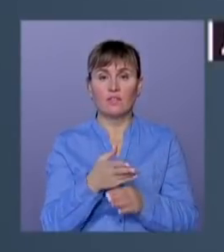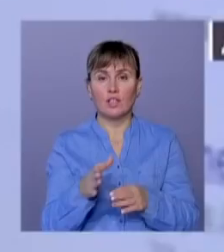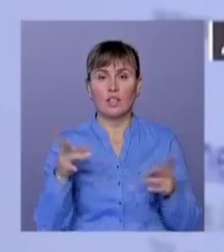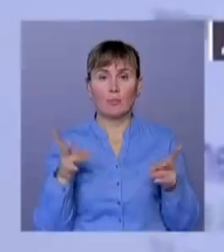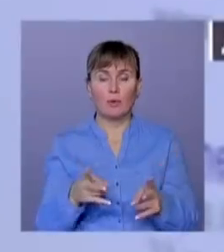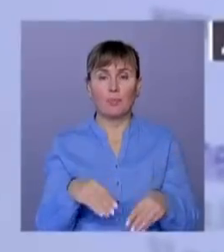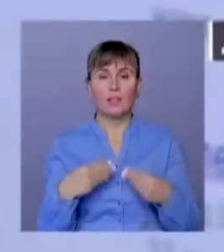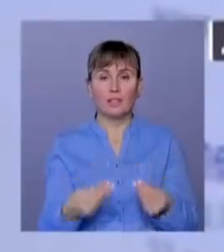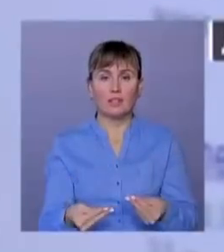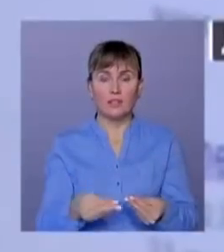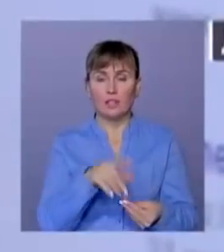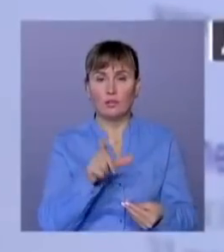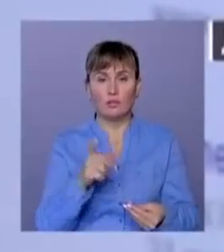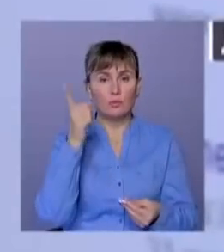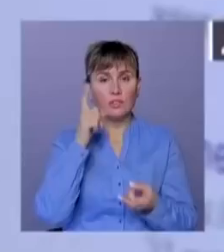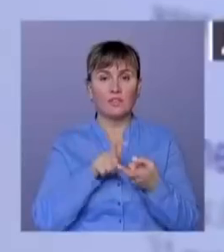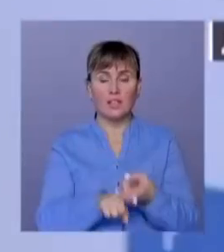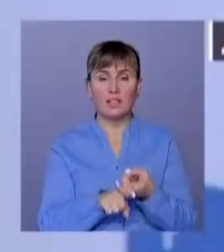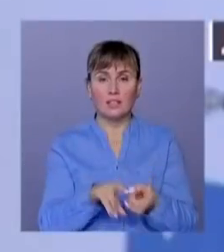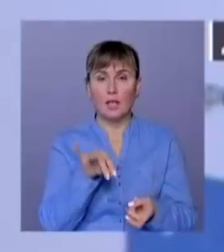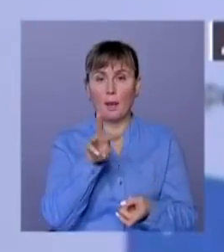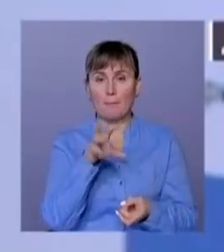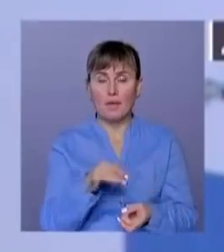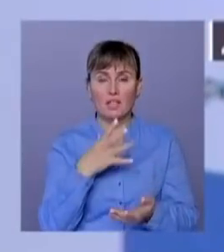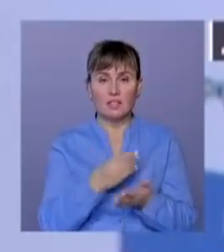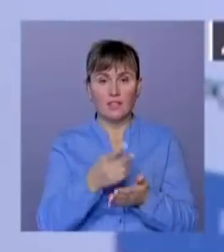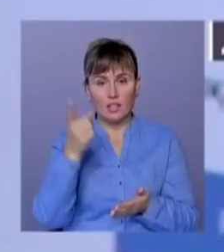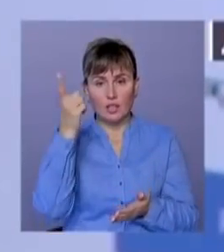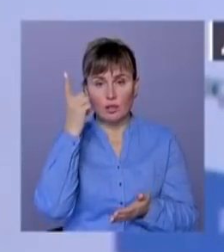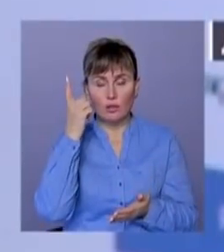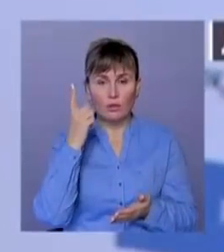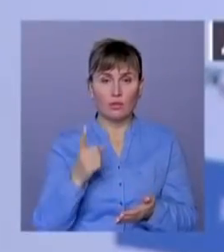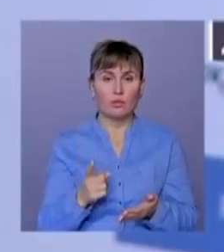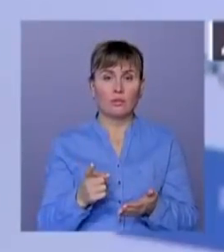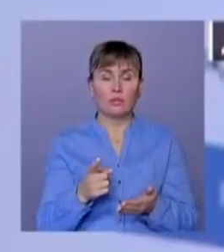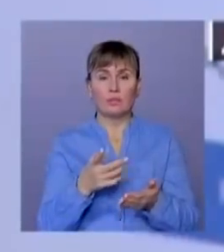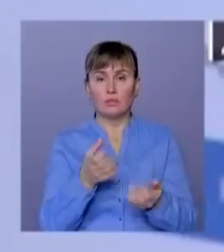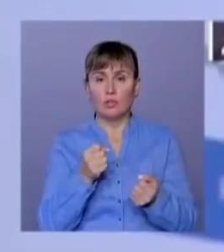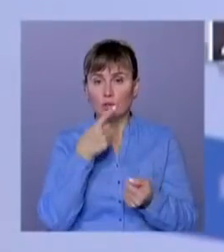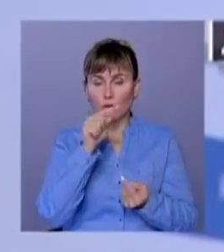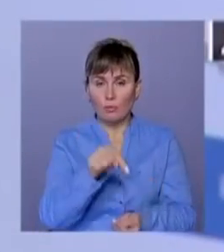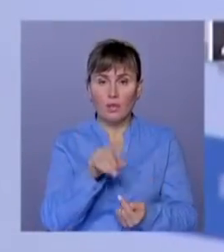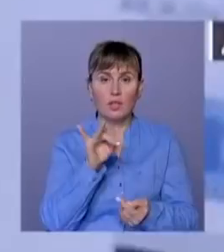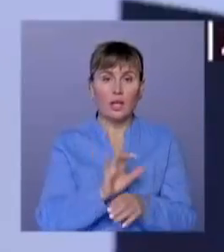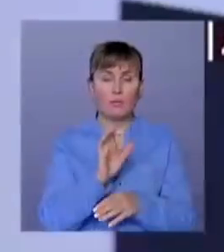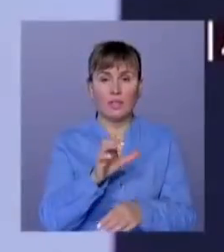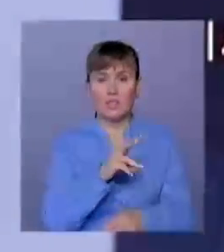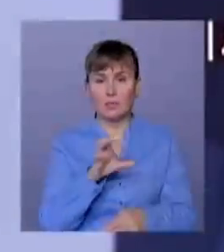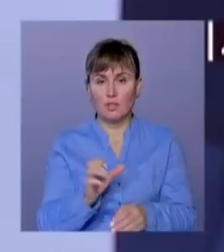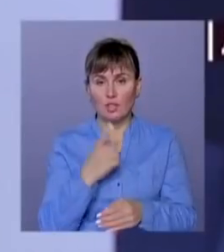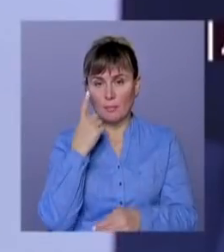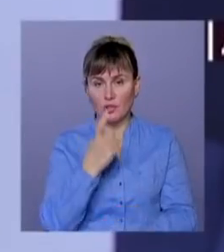необходимо предоставить операторам сотовой связи IMEI-коды своих мобильников, набрать определенную комбинацию или отправить